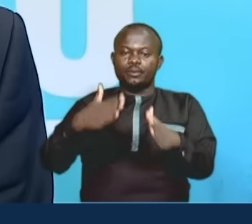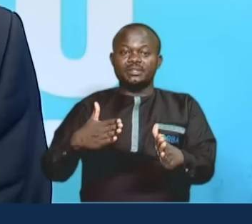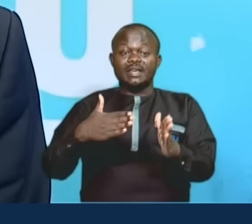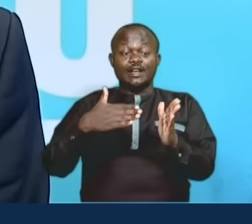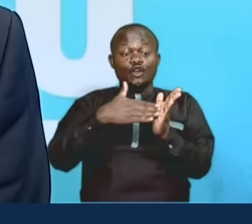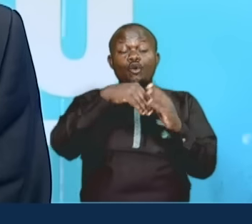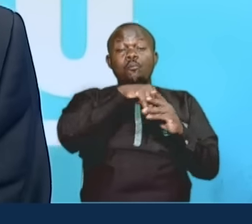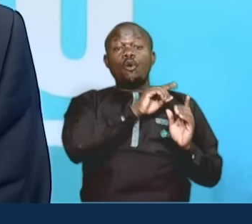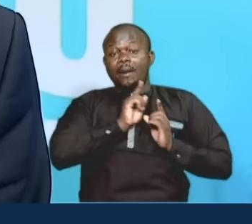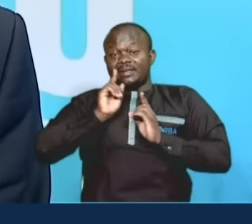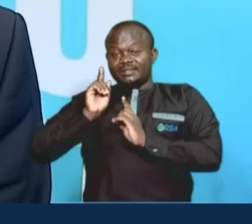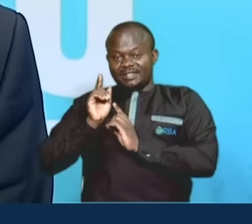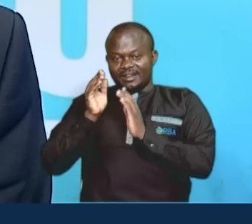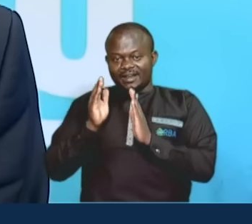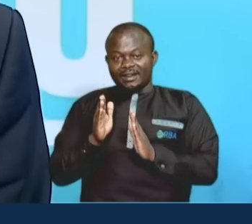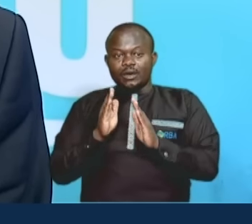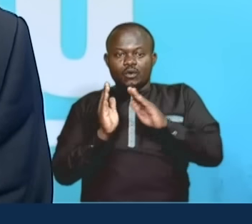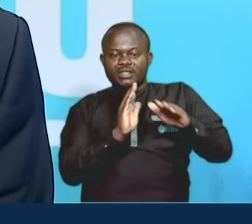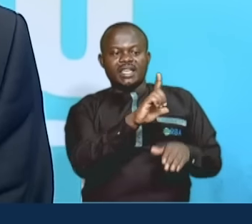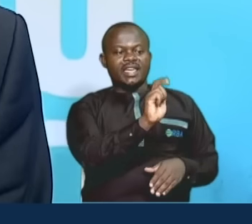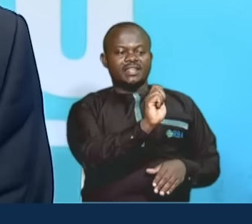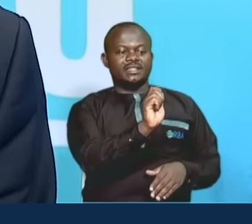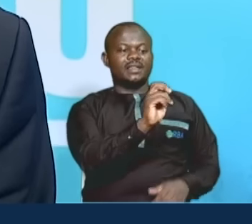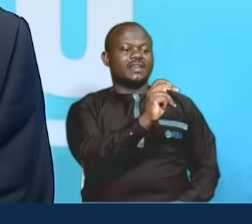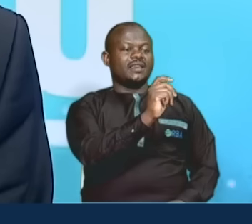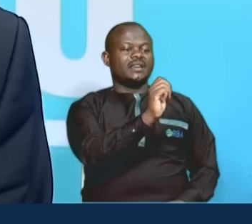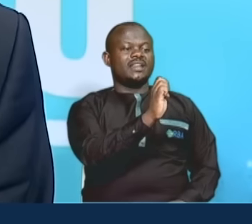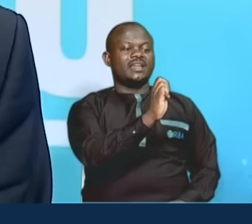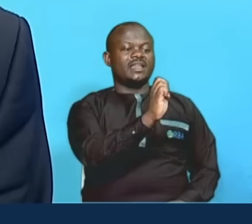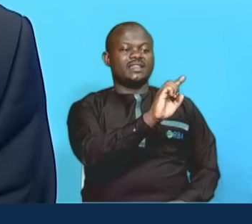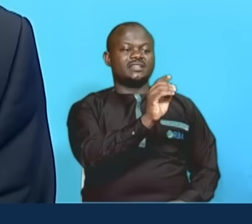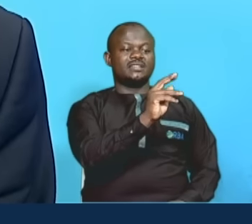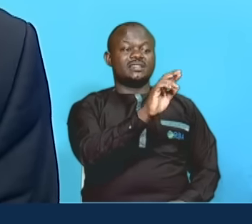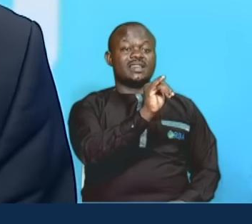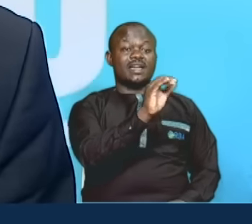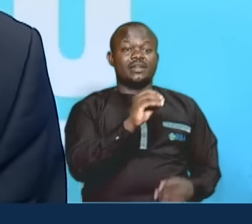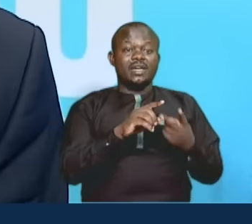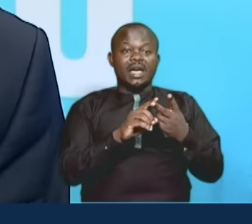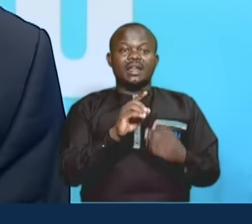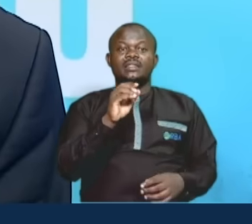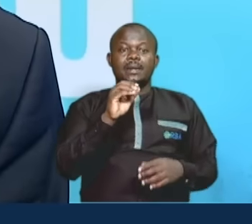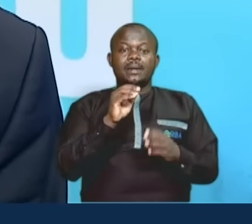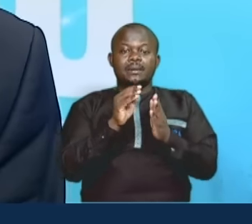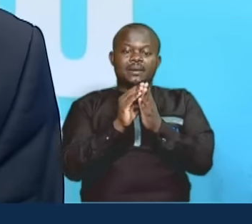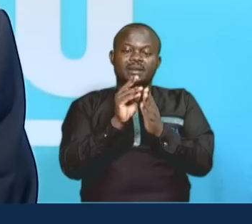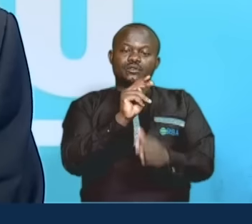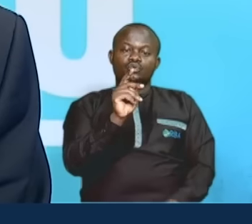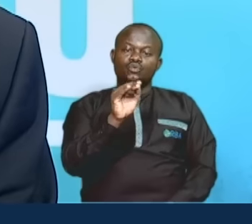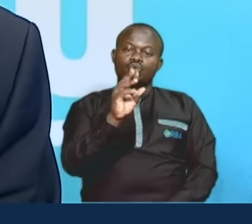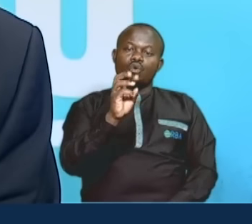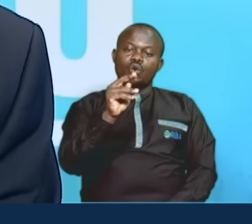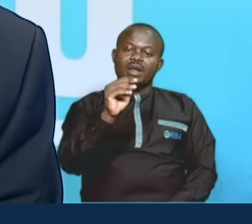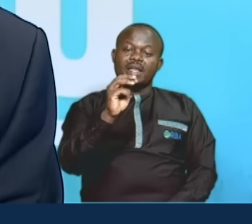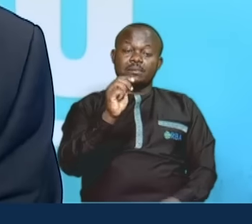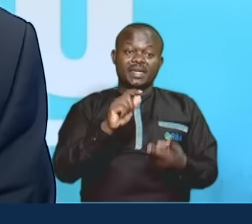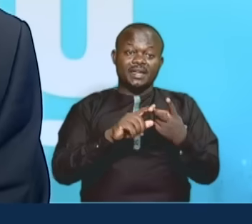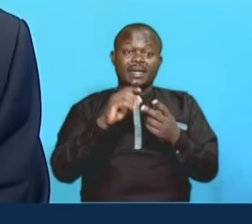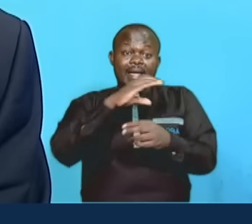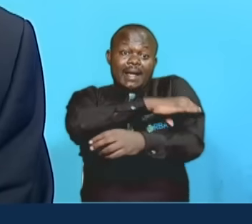basirikare, uretse Lieutenant Colonel Ntezilyaye Alphonse, hari Major Nzoneme François Xavier, Captain